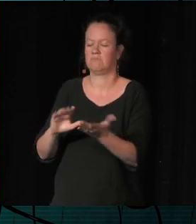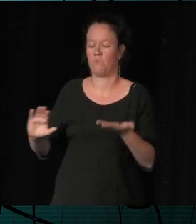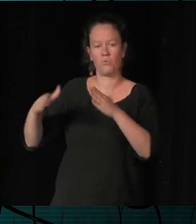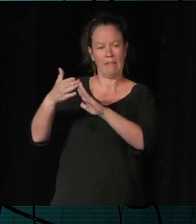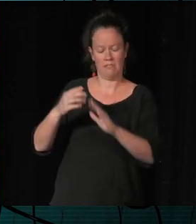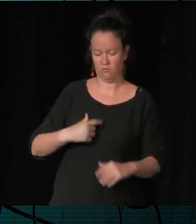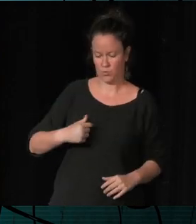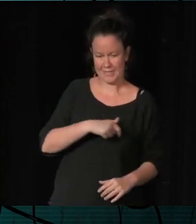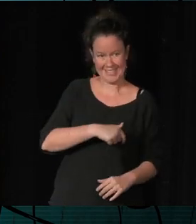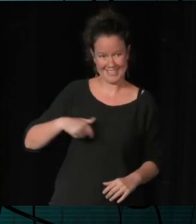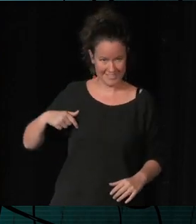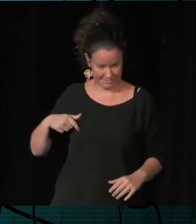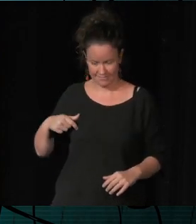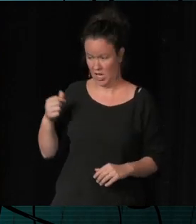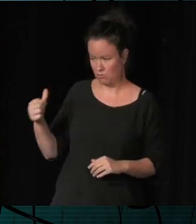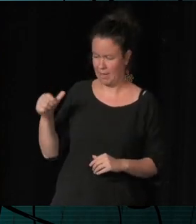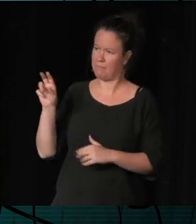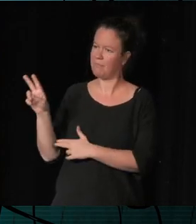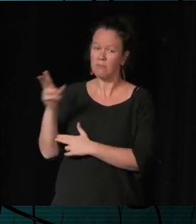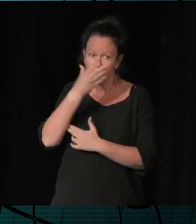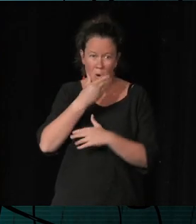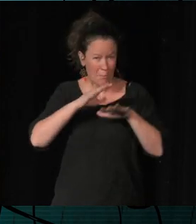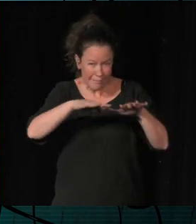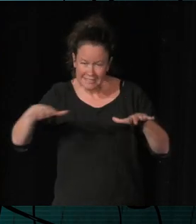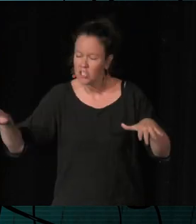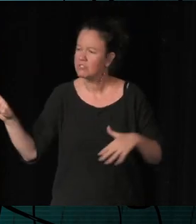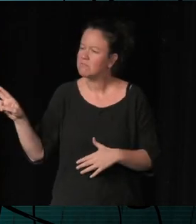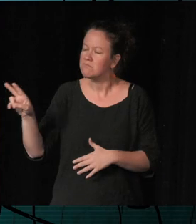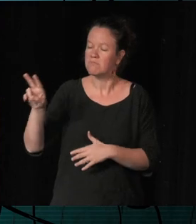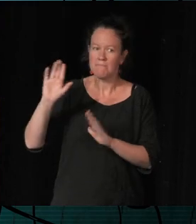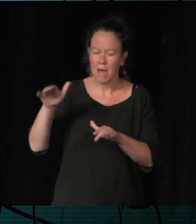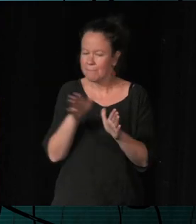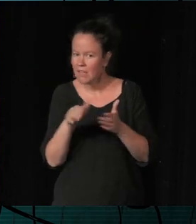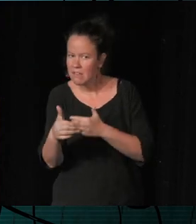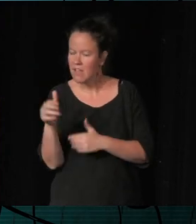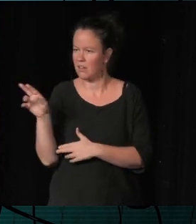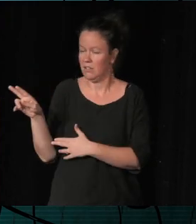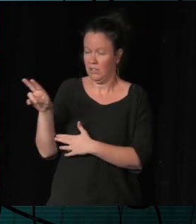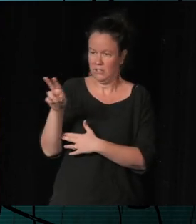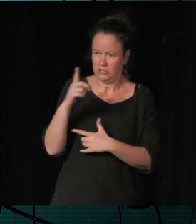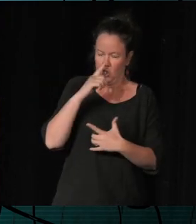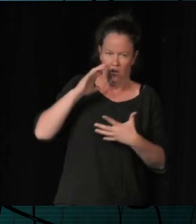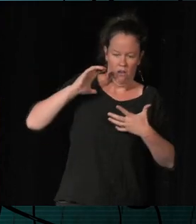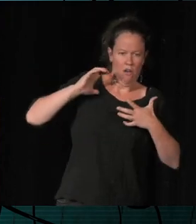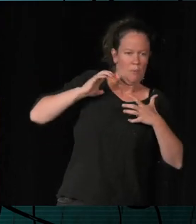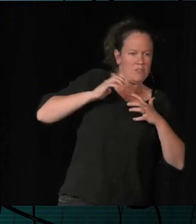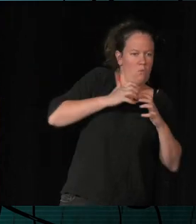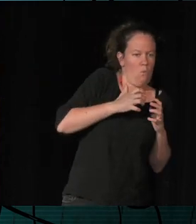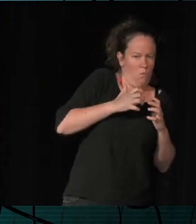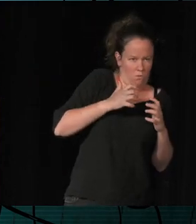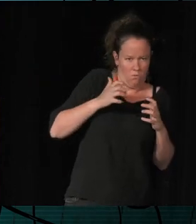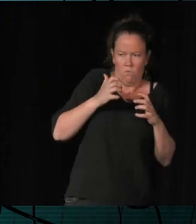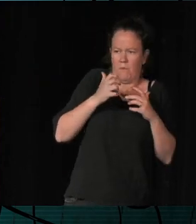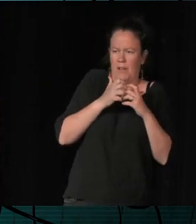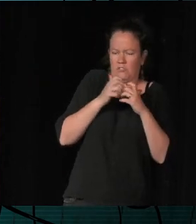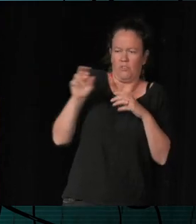décor idyllique et se rend compte qu'il a un sentiment d'oppression. Enfin, il a l'impression de naviguer dans un univers tout entier et, en fait, se trouve plus tard face à des chapelles